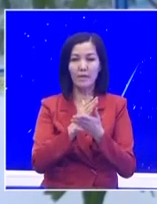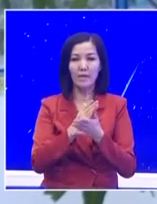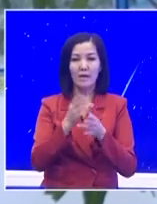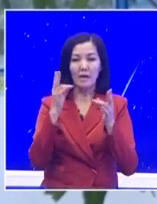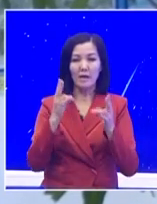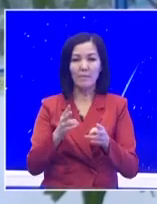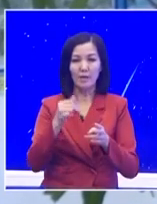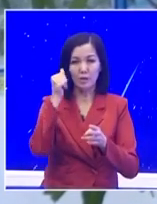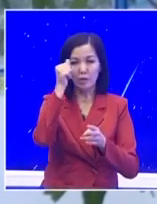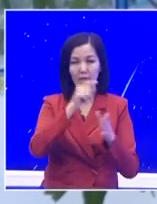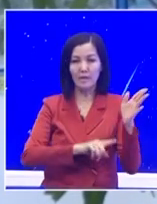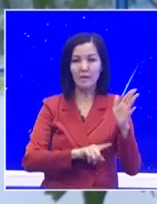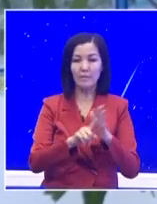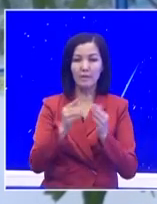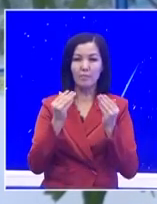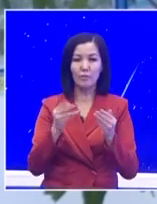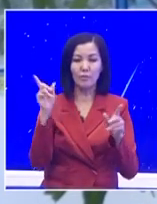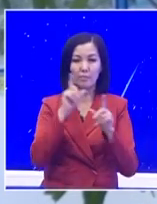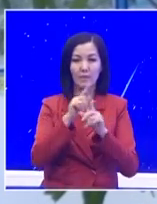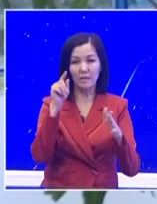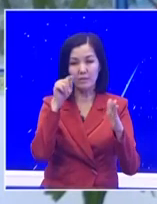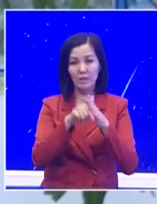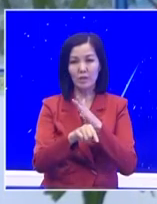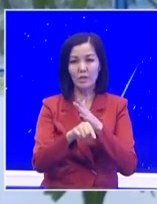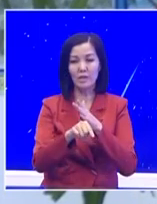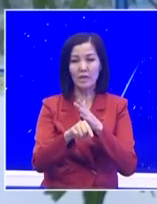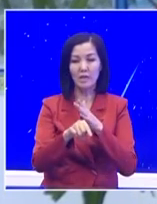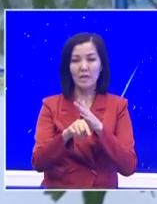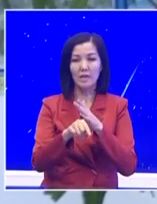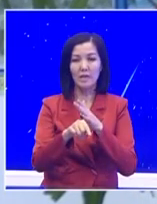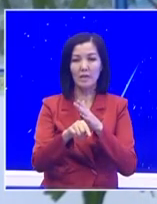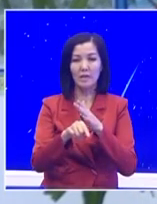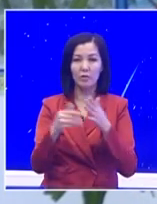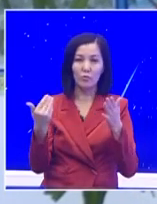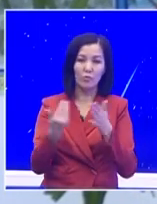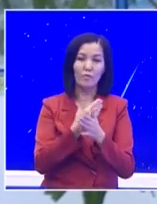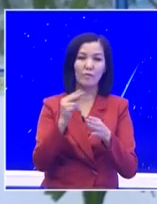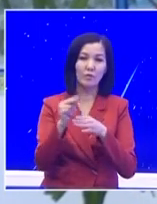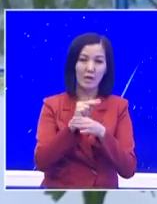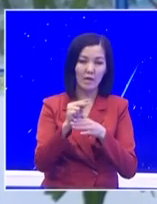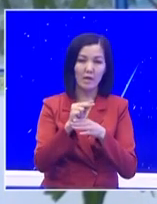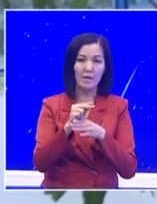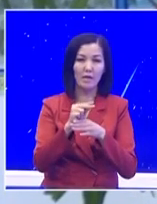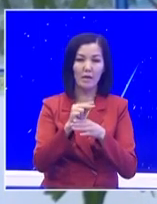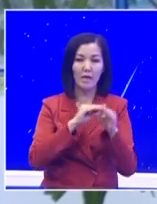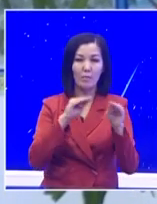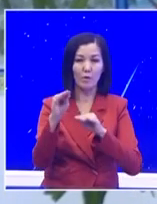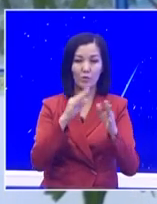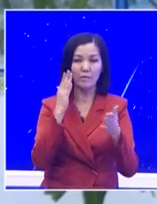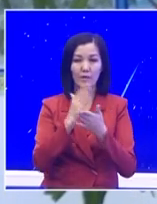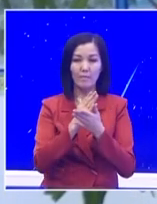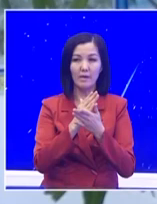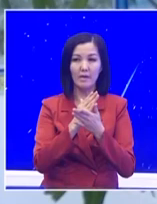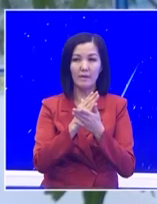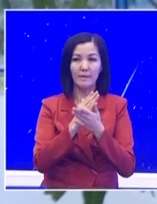жылдарынан бері бүгінгі таңда мектептің ішкі күйі десек болады, заманауи талаптарға сай жабдықталған.